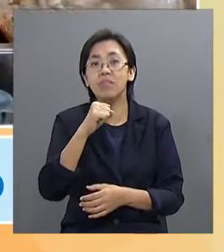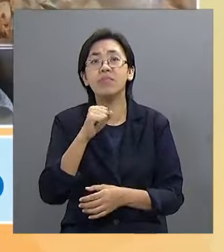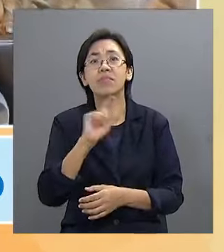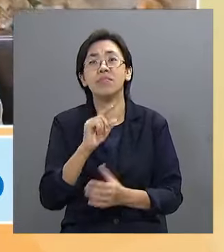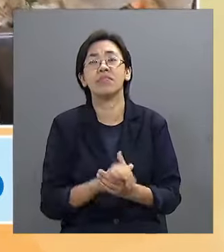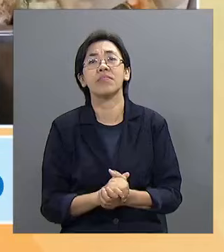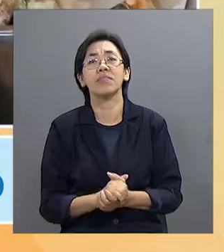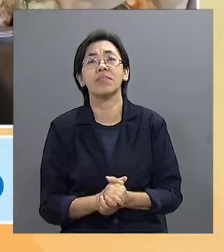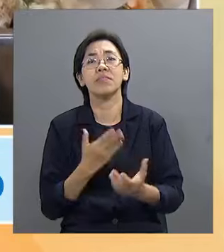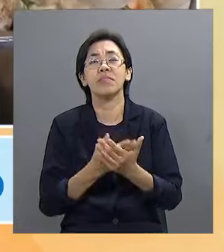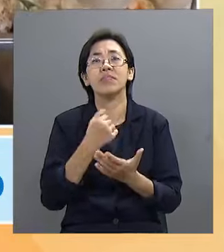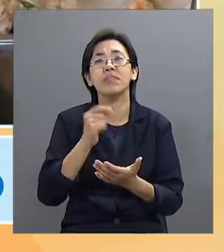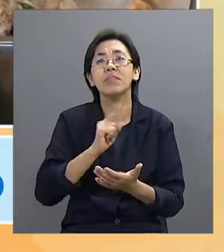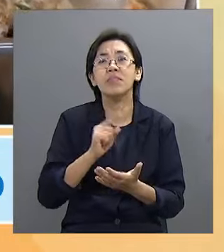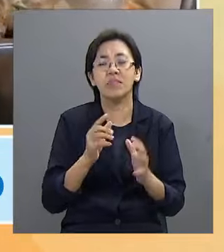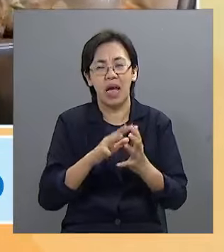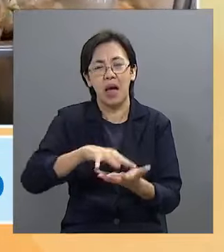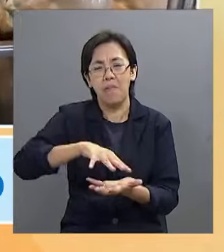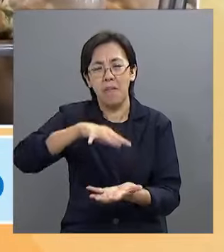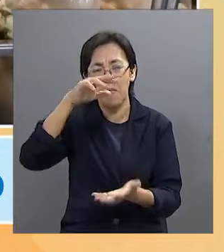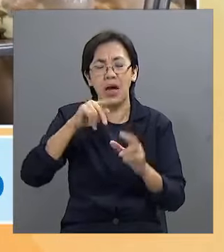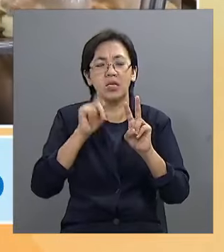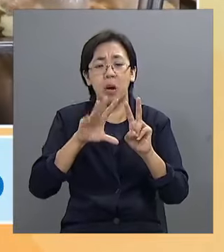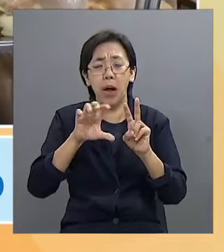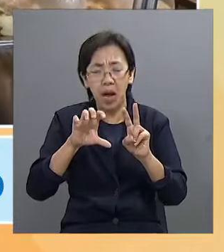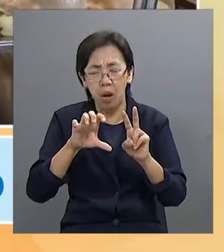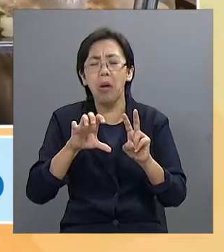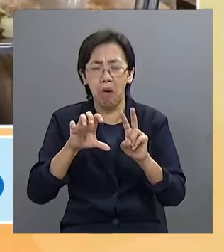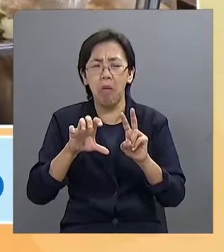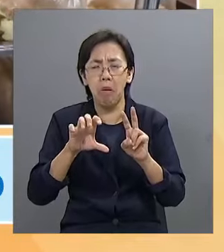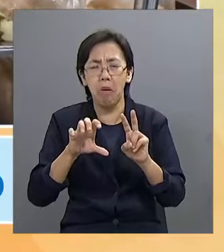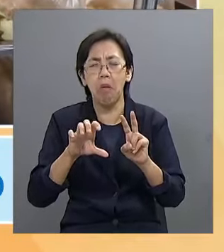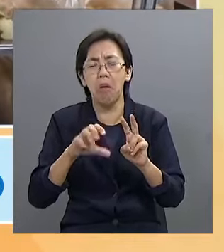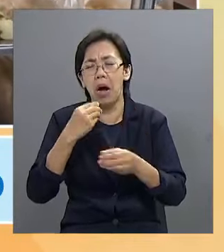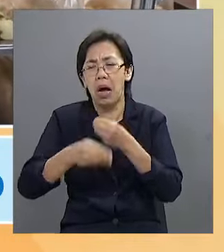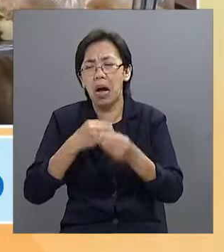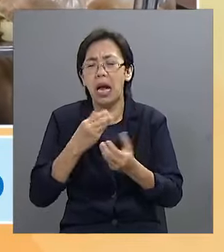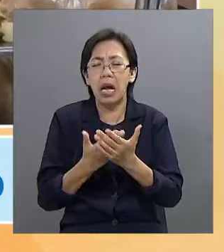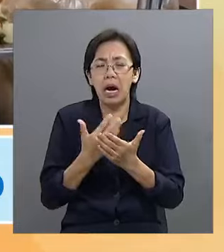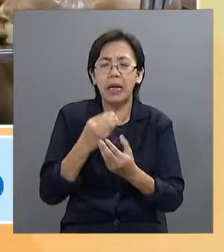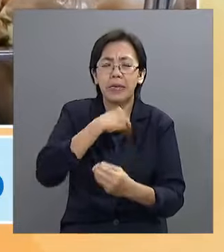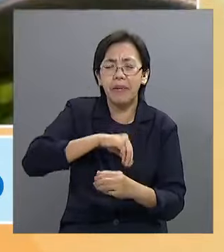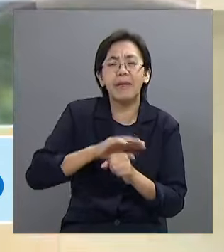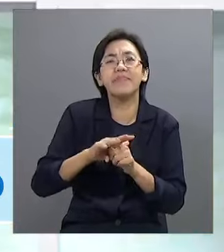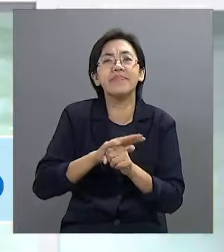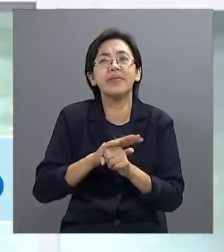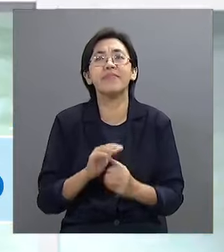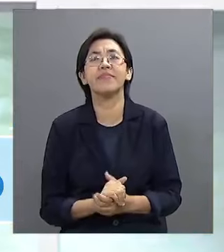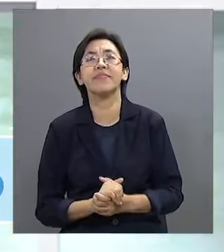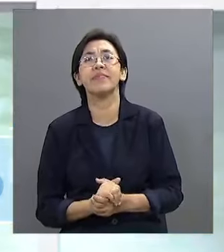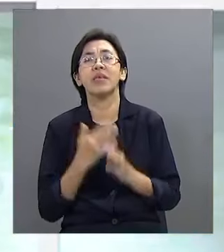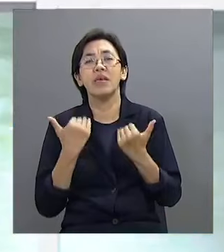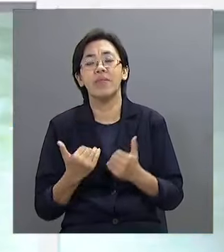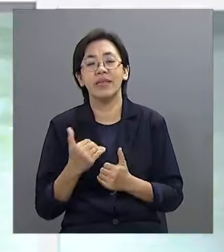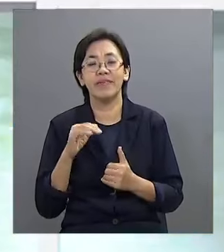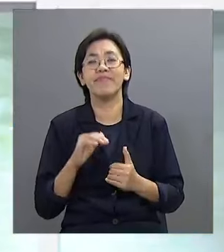าให้มันสามารถครอบคลุมต้นทุนให้สามารถอยู่ได้นะคะ เขาท่าดีเขาท่าดีครับ เดี๋ยวช่วงนี้พาคุณผู้ชมค่ะไปจับกุ้งเคยกัน